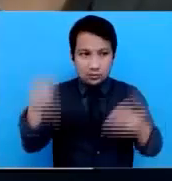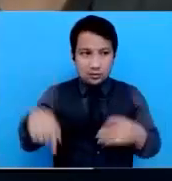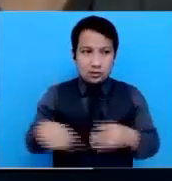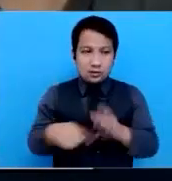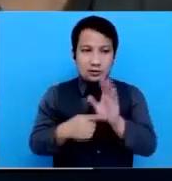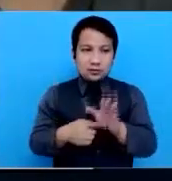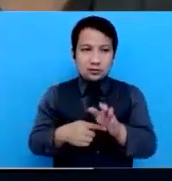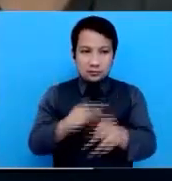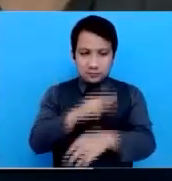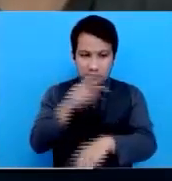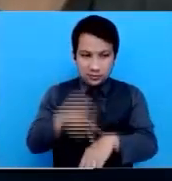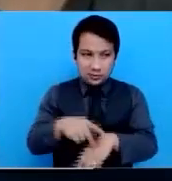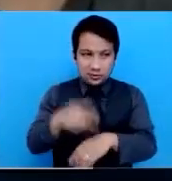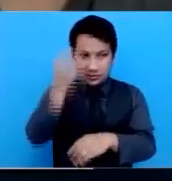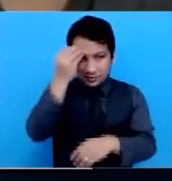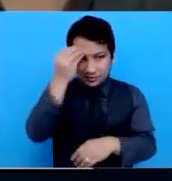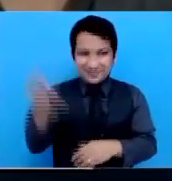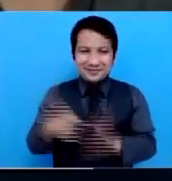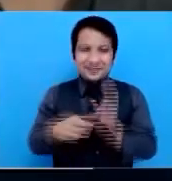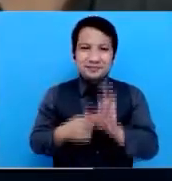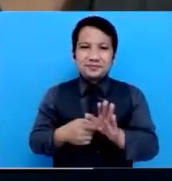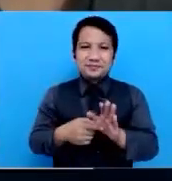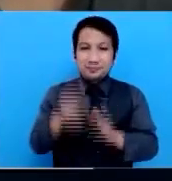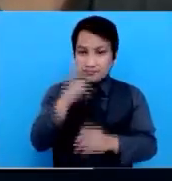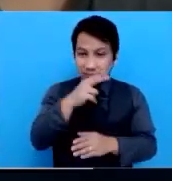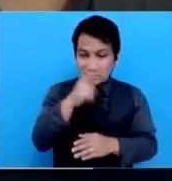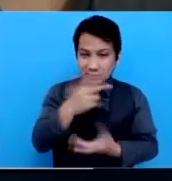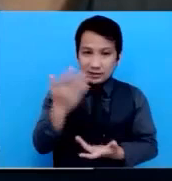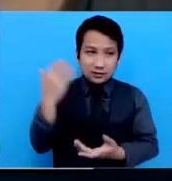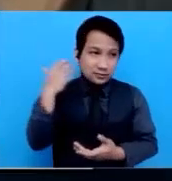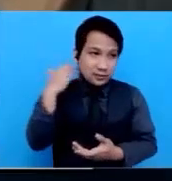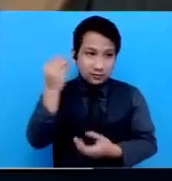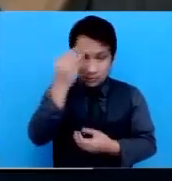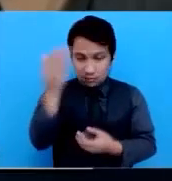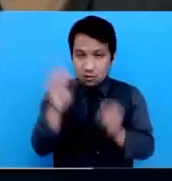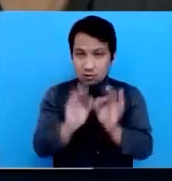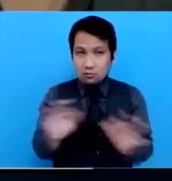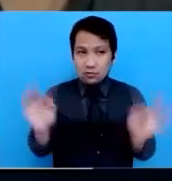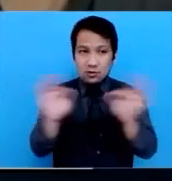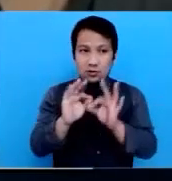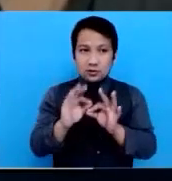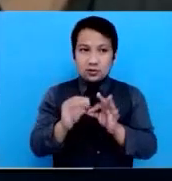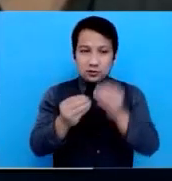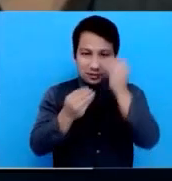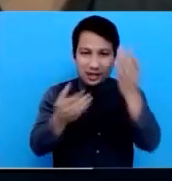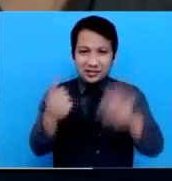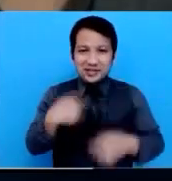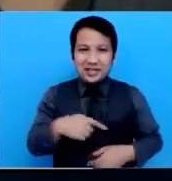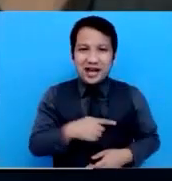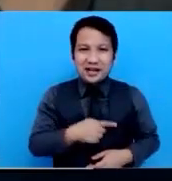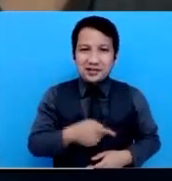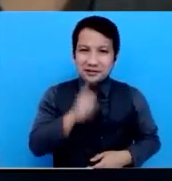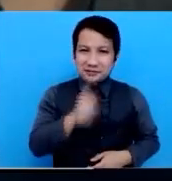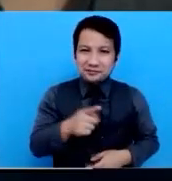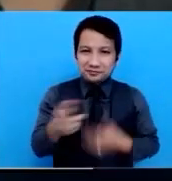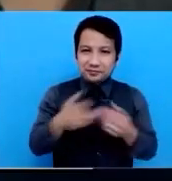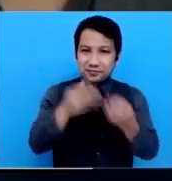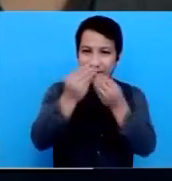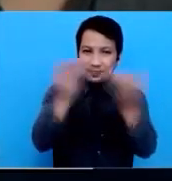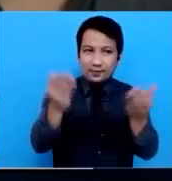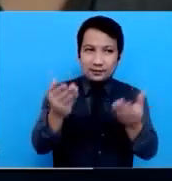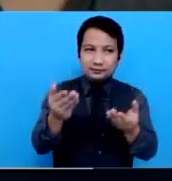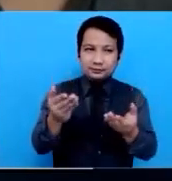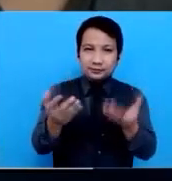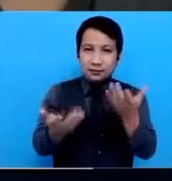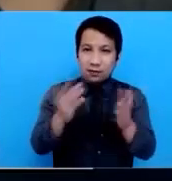Pilipinas tulad sa Visayas at sa Mindanao. May nakikita na rin bahagyang pagtaas. So medyo concerning yan na baka